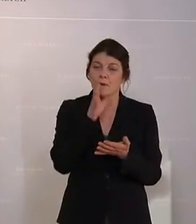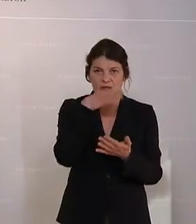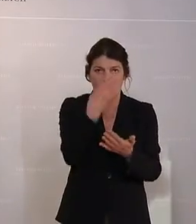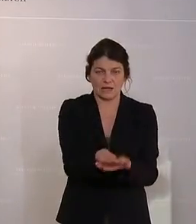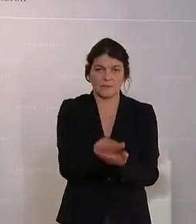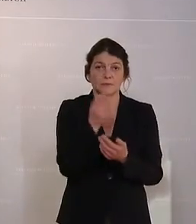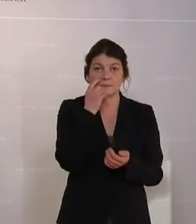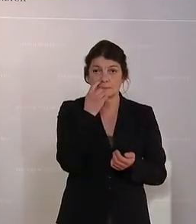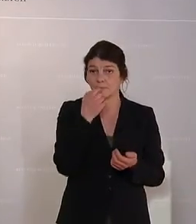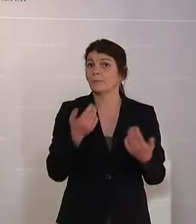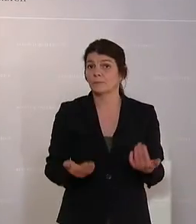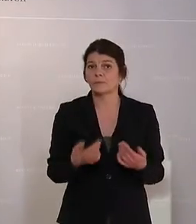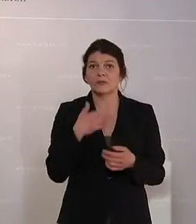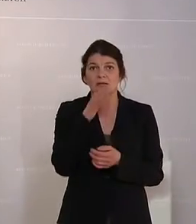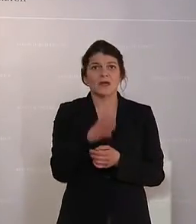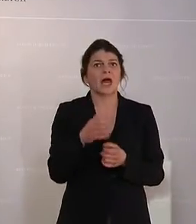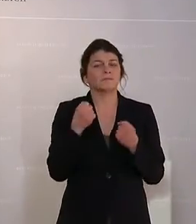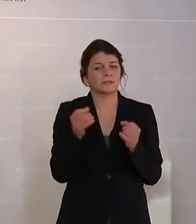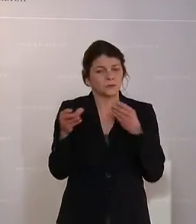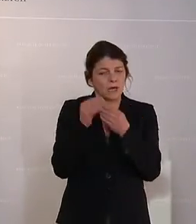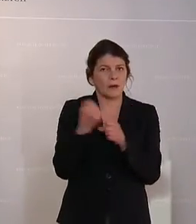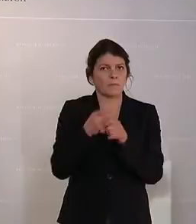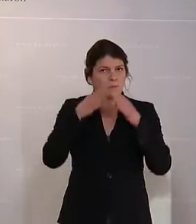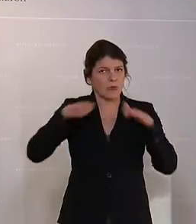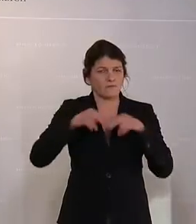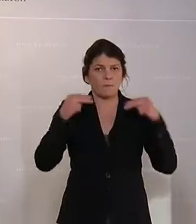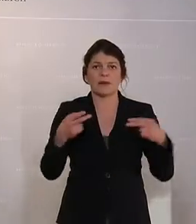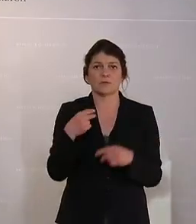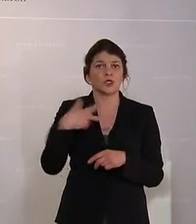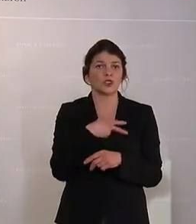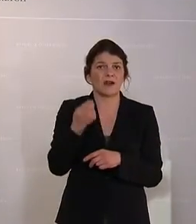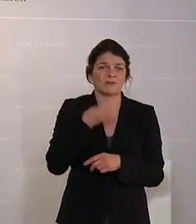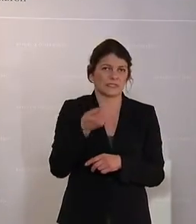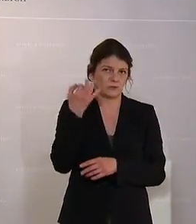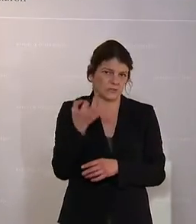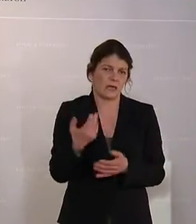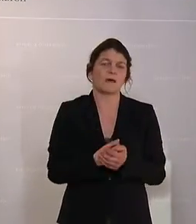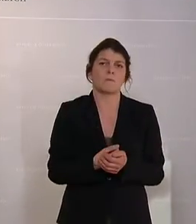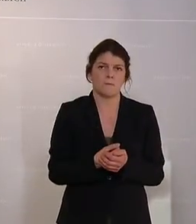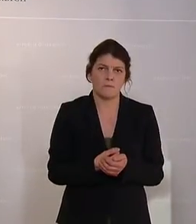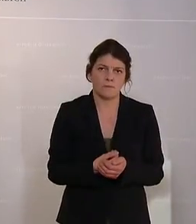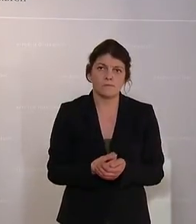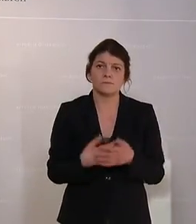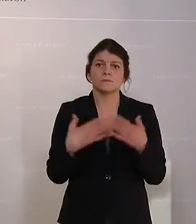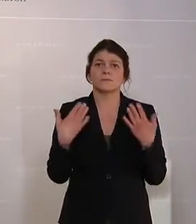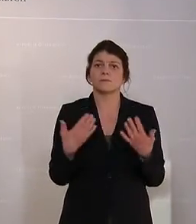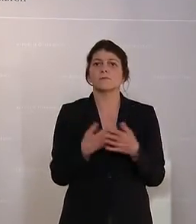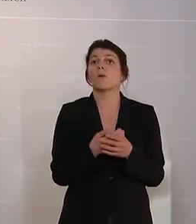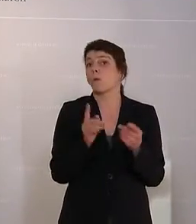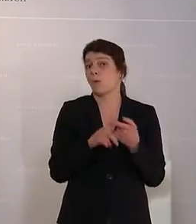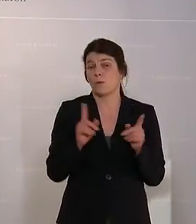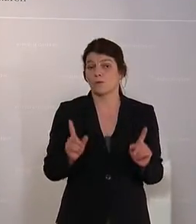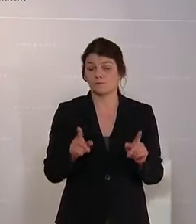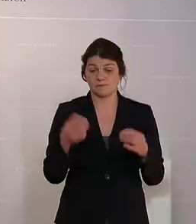wird. Hier werden wir eng mit dem Dachverband der Sozialversicherungsträger zusammenarbeiten. Und